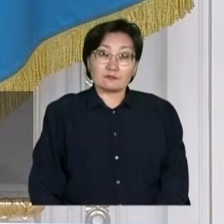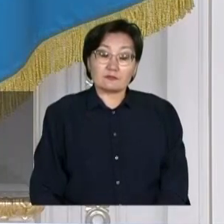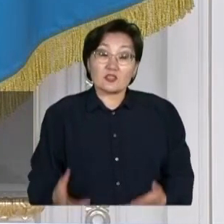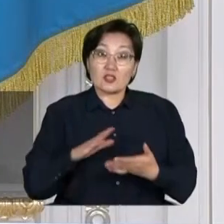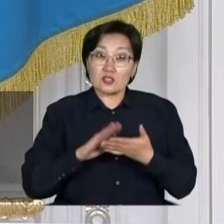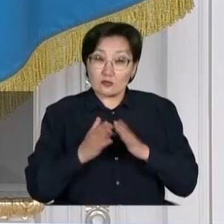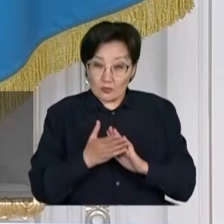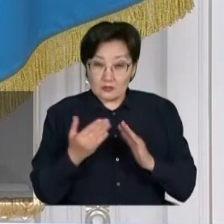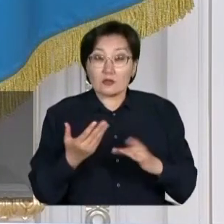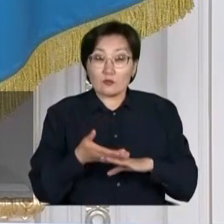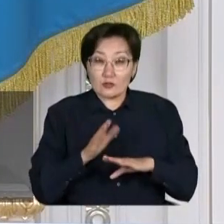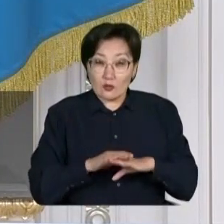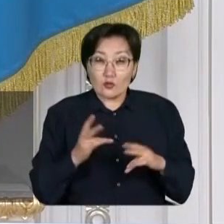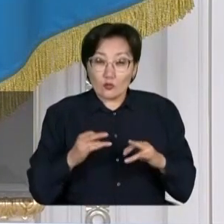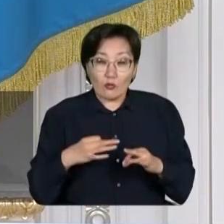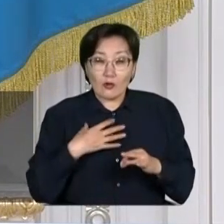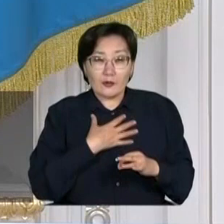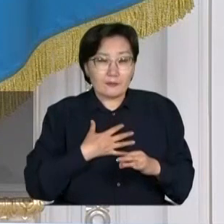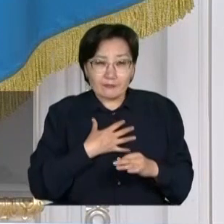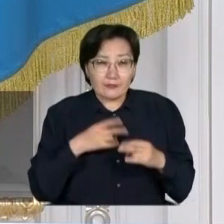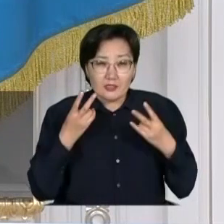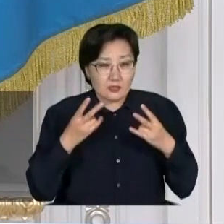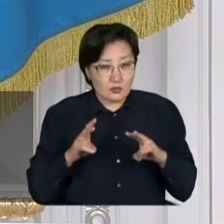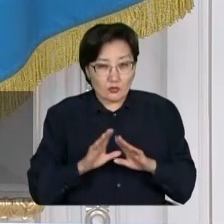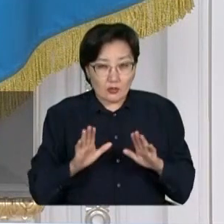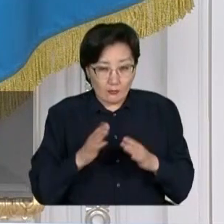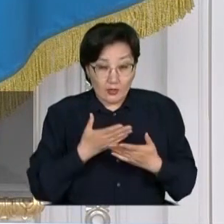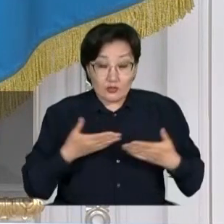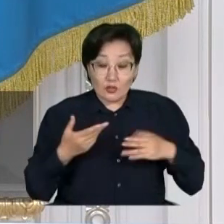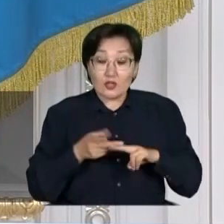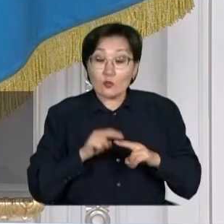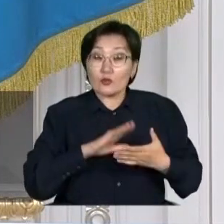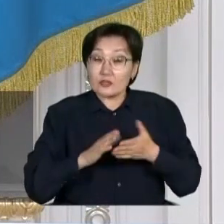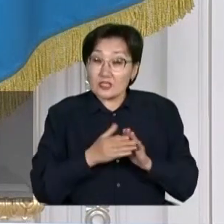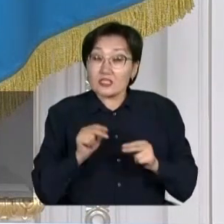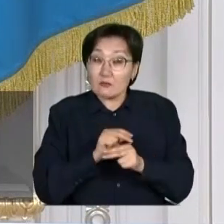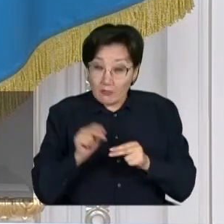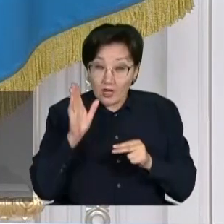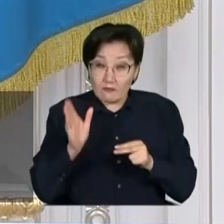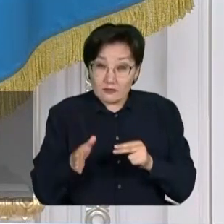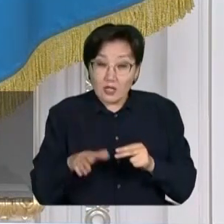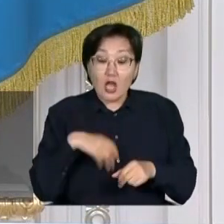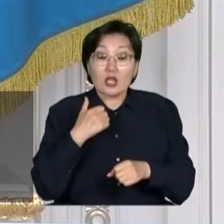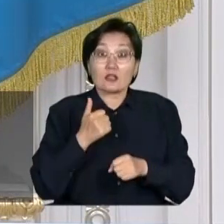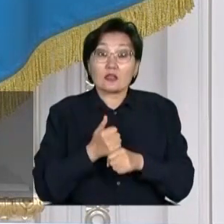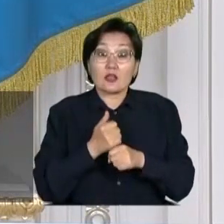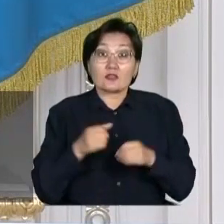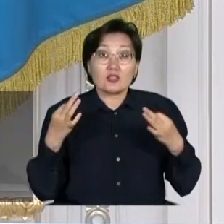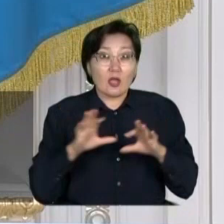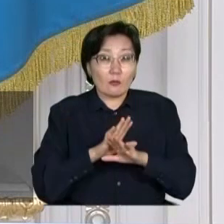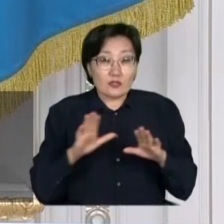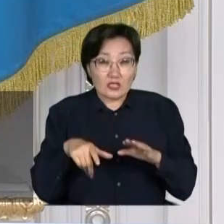Ситуация тяжелая, но отчаиваться не следует. Мы эту ситуацию исправим. Главное – не